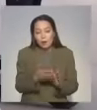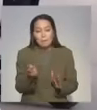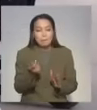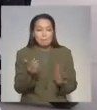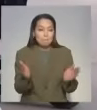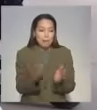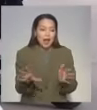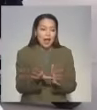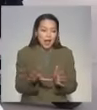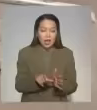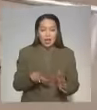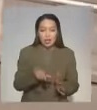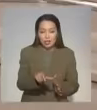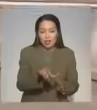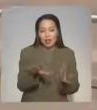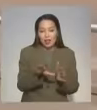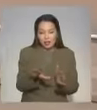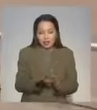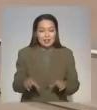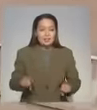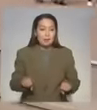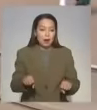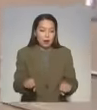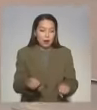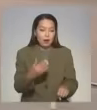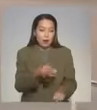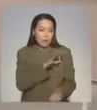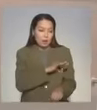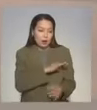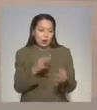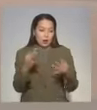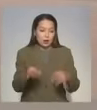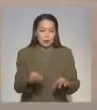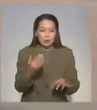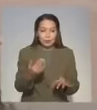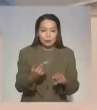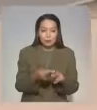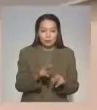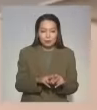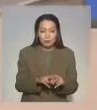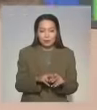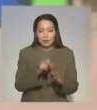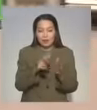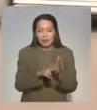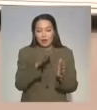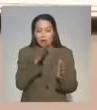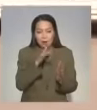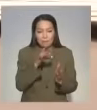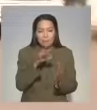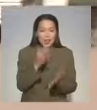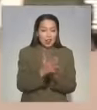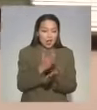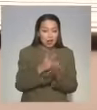электрическое транспортное средство» и «электрический самокат». Пользоваться им разрешено в застегнутом шлеме с 18 лет при наличии